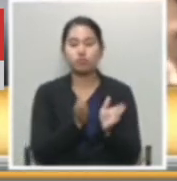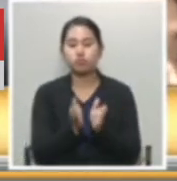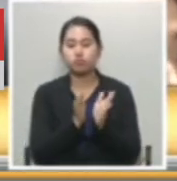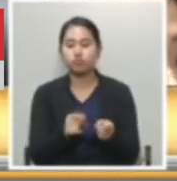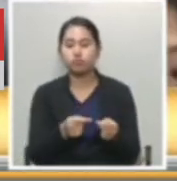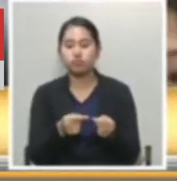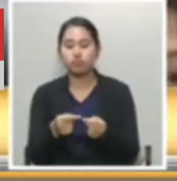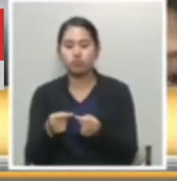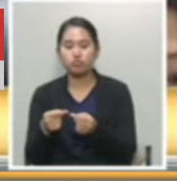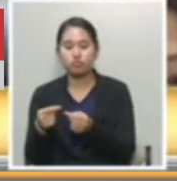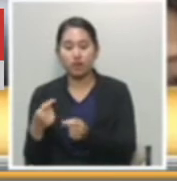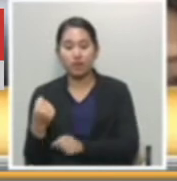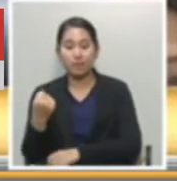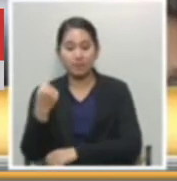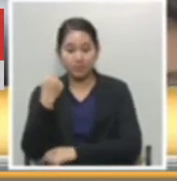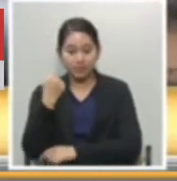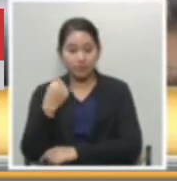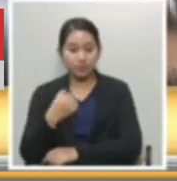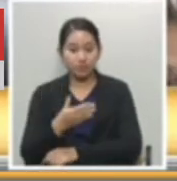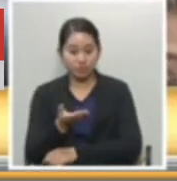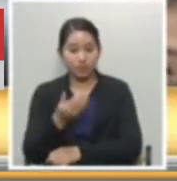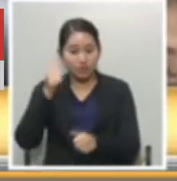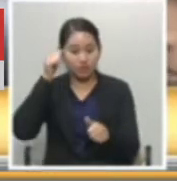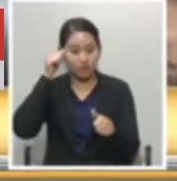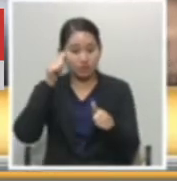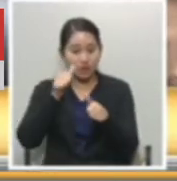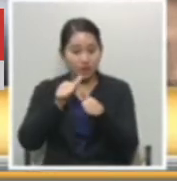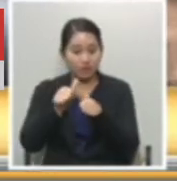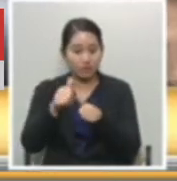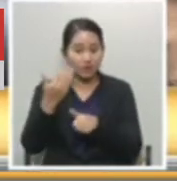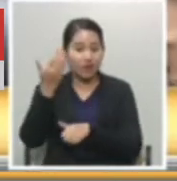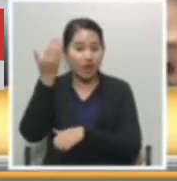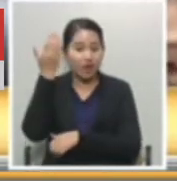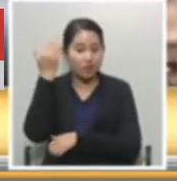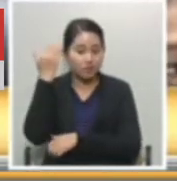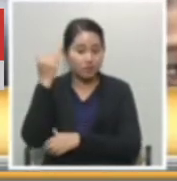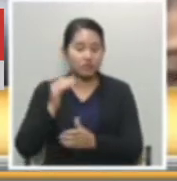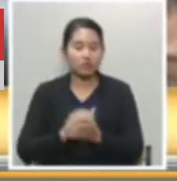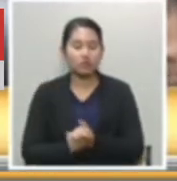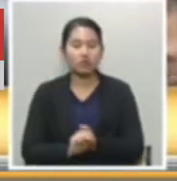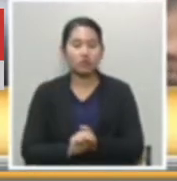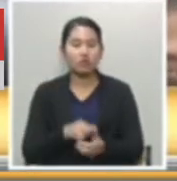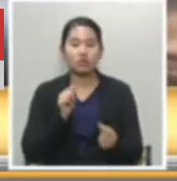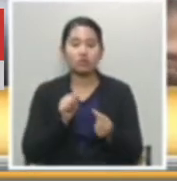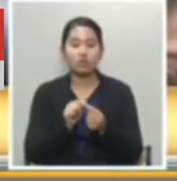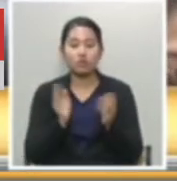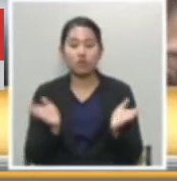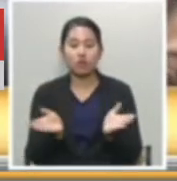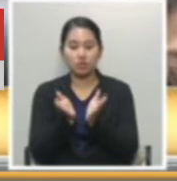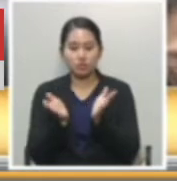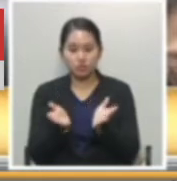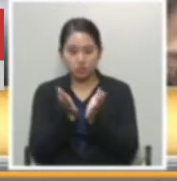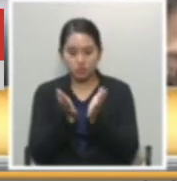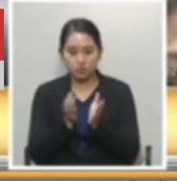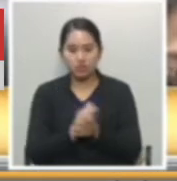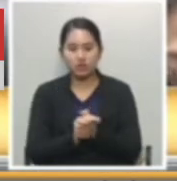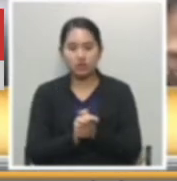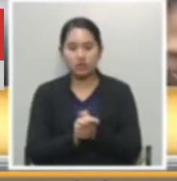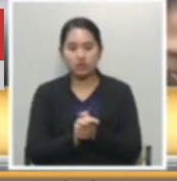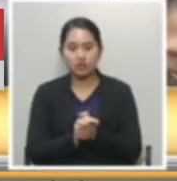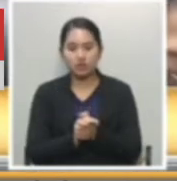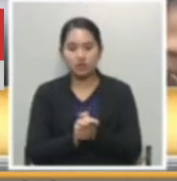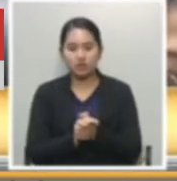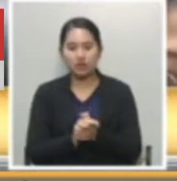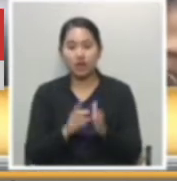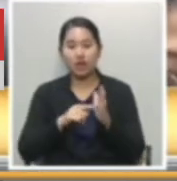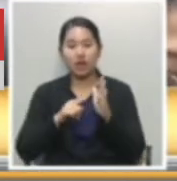ยืนท่านประธานจำได้ไหมครับท่านประธานอยู่กับผมครับตอนนั้นการกระตุ้นให้เกิดการบริโภคภายในเนี่ยเ